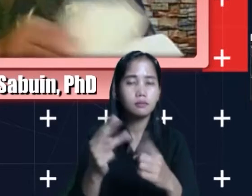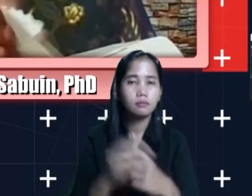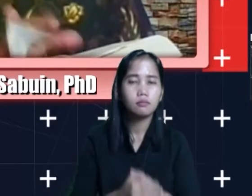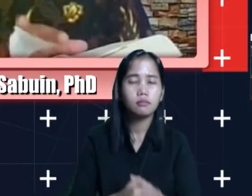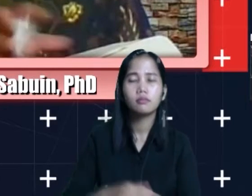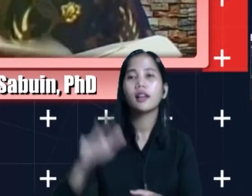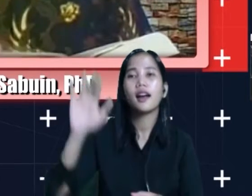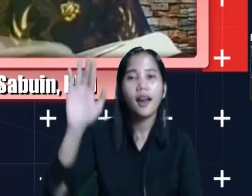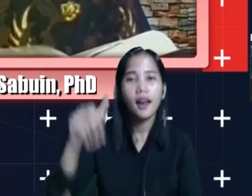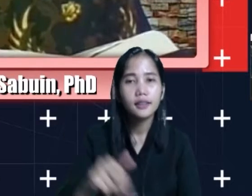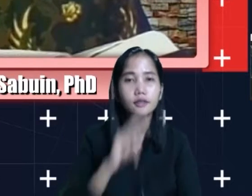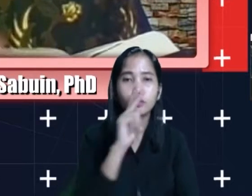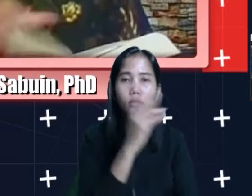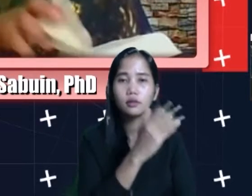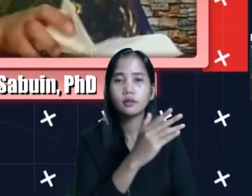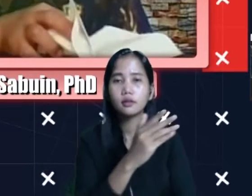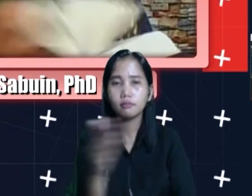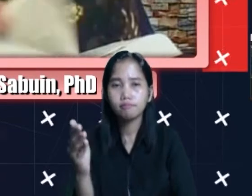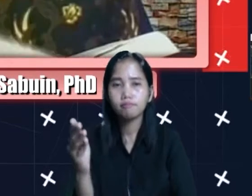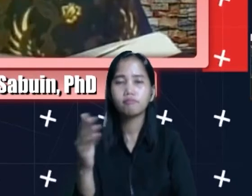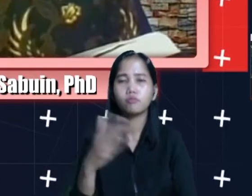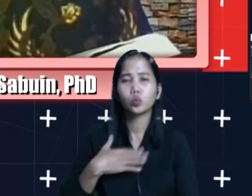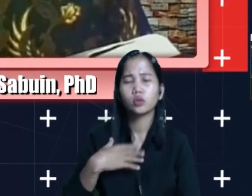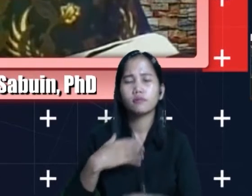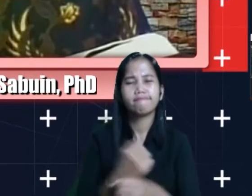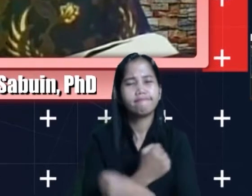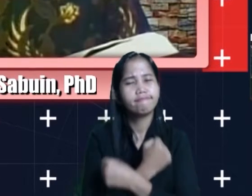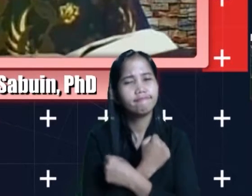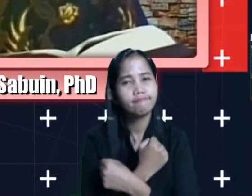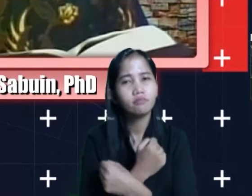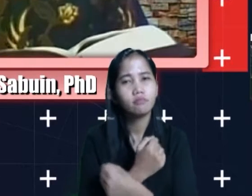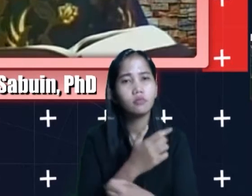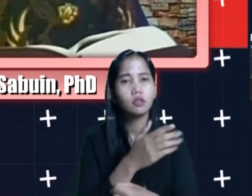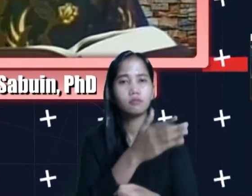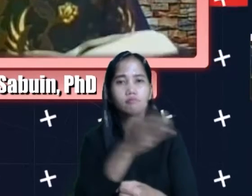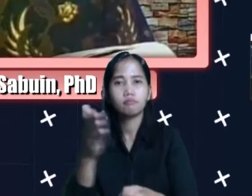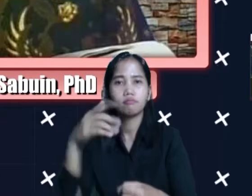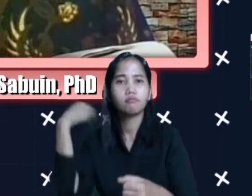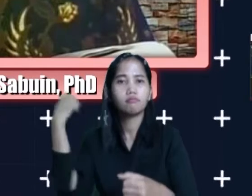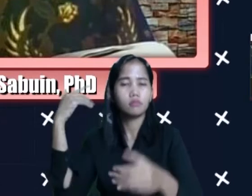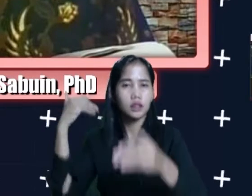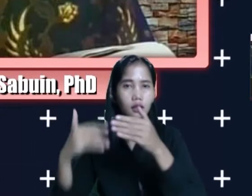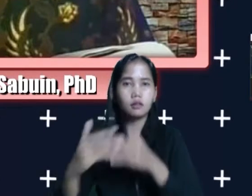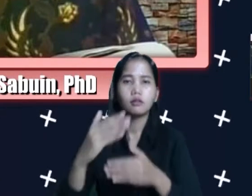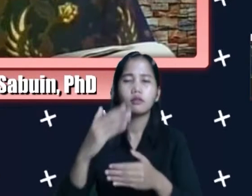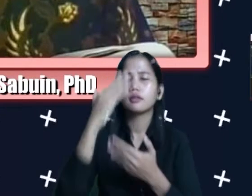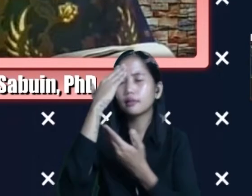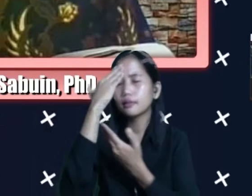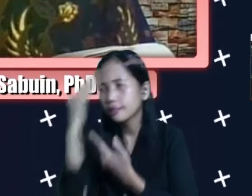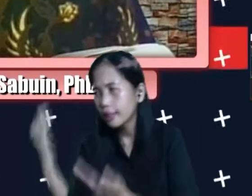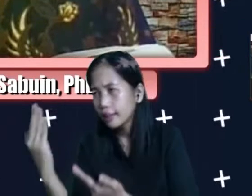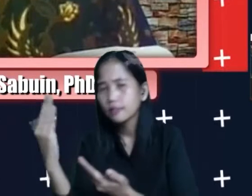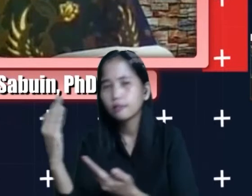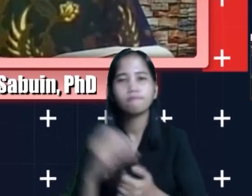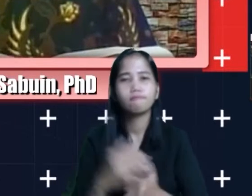taat. Karena itu tetaplah kerjakan keselamatanmu dengan takut dan gentar. Bukan saja seperti waktu aku masih hadir, tetapi terlebih